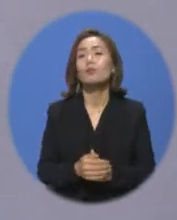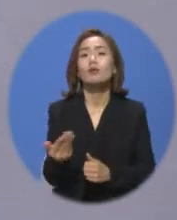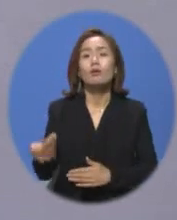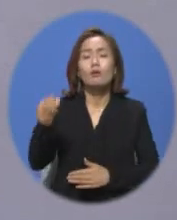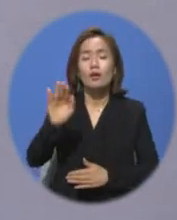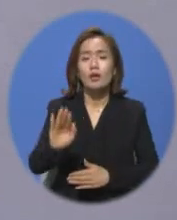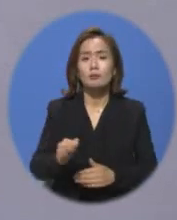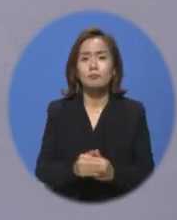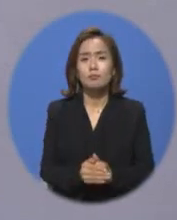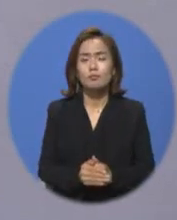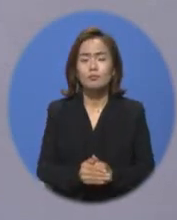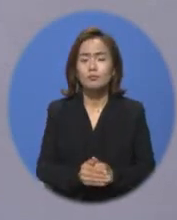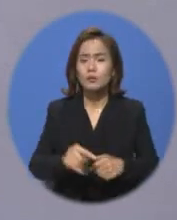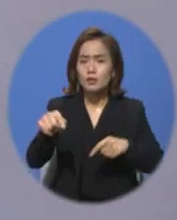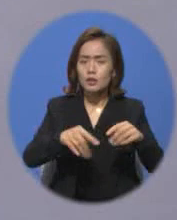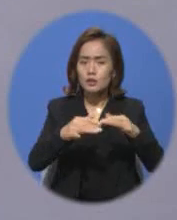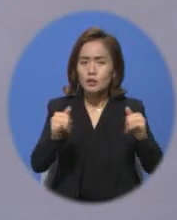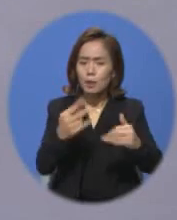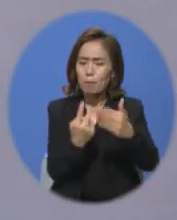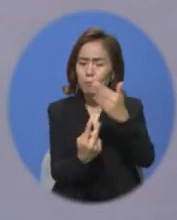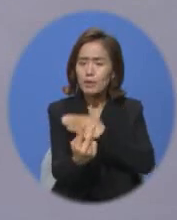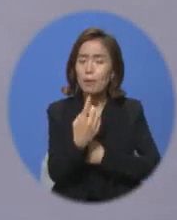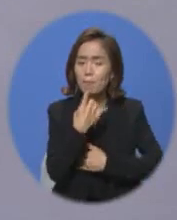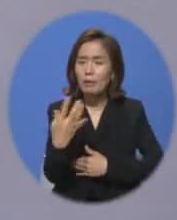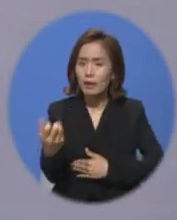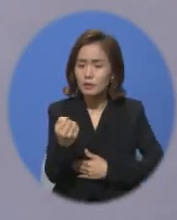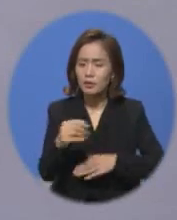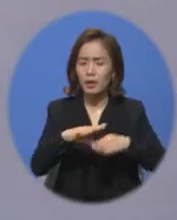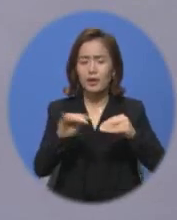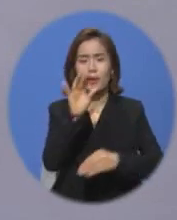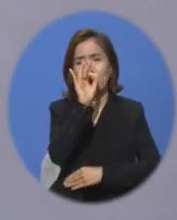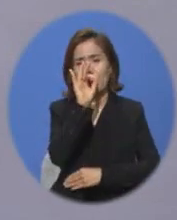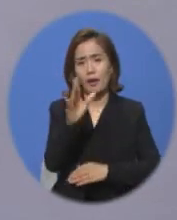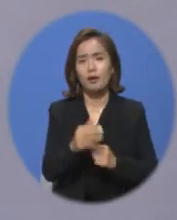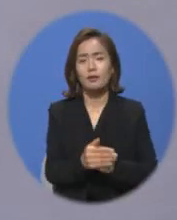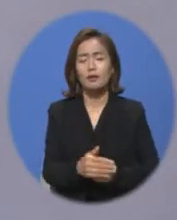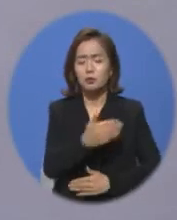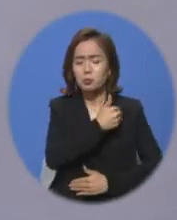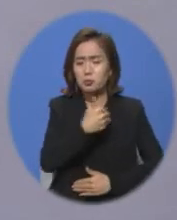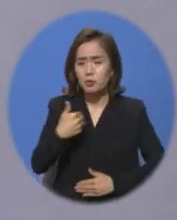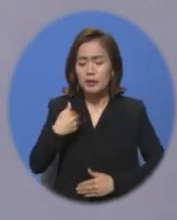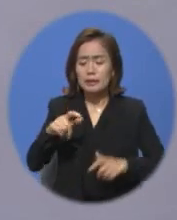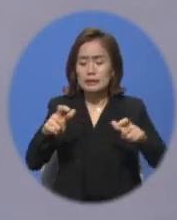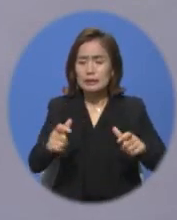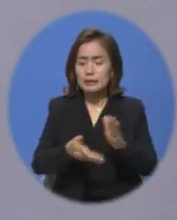하지만이는 정치인의비전만으로는해결될수없습니다.저는